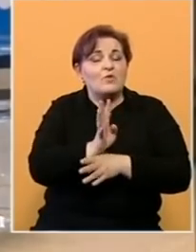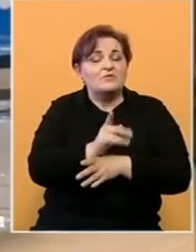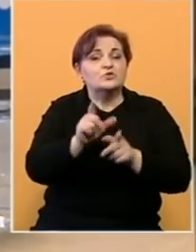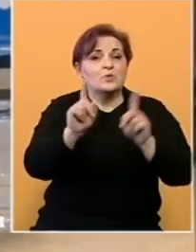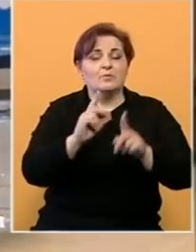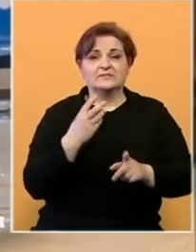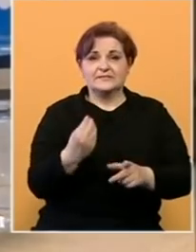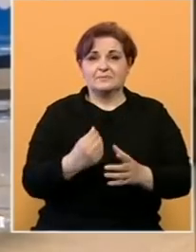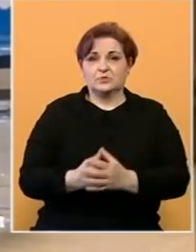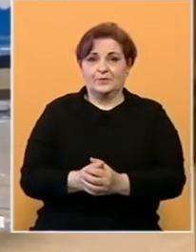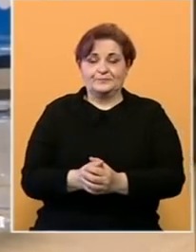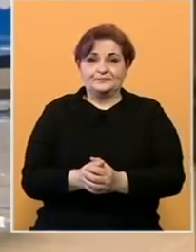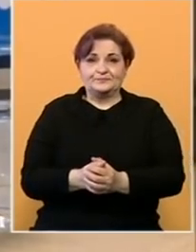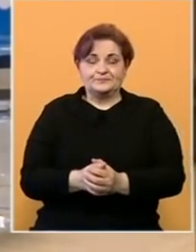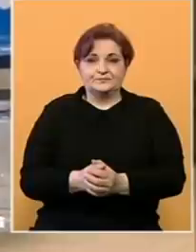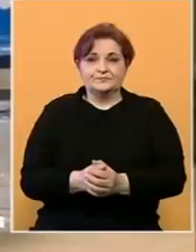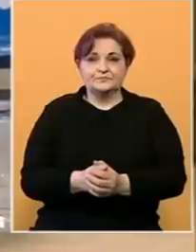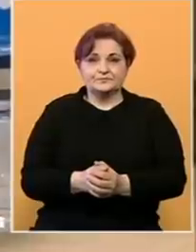Srpskoj.